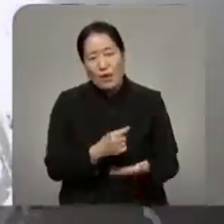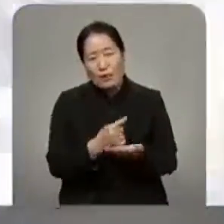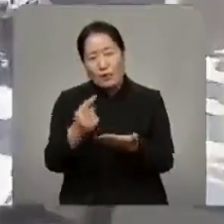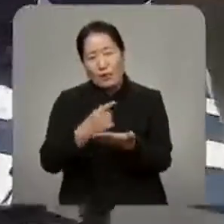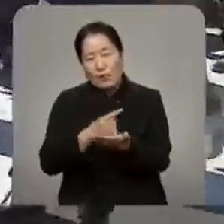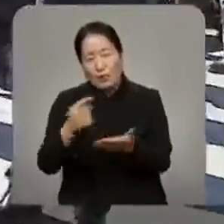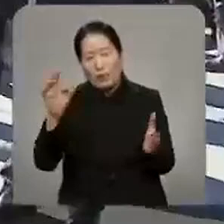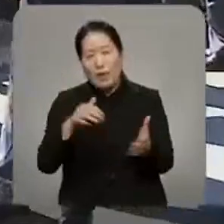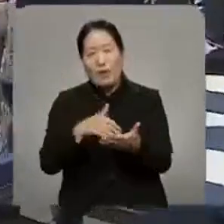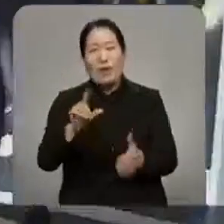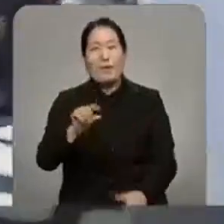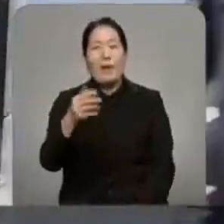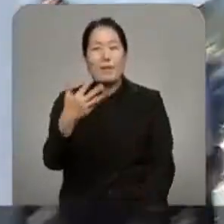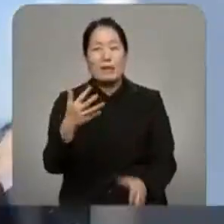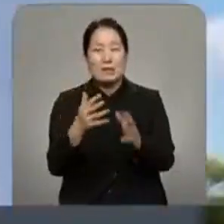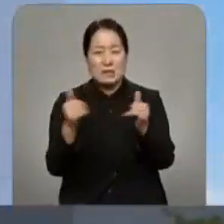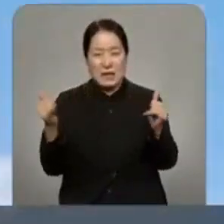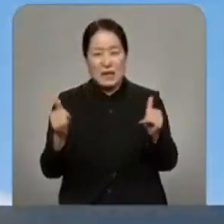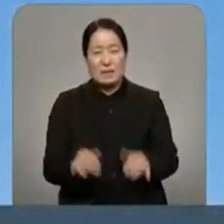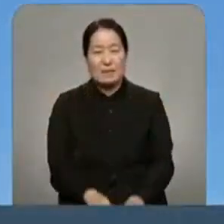했습니다.